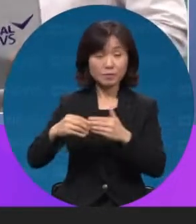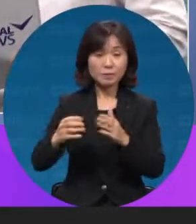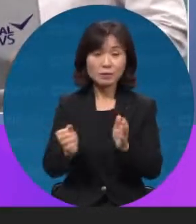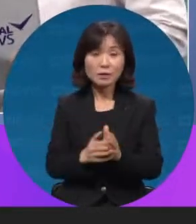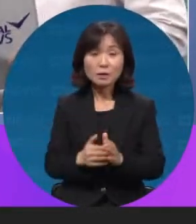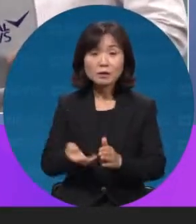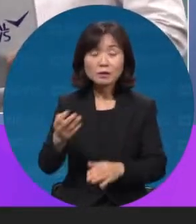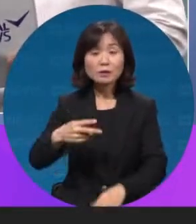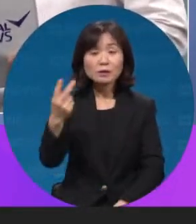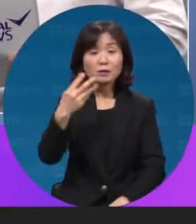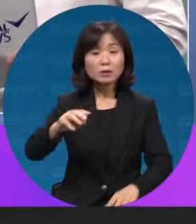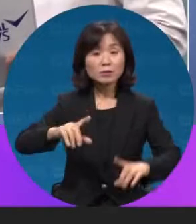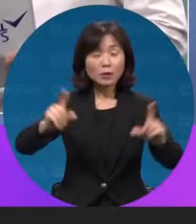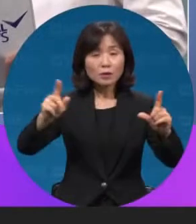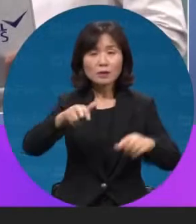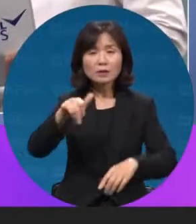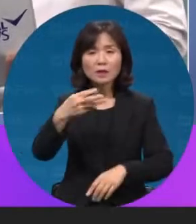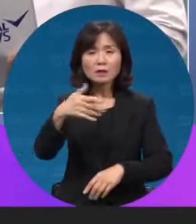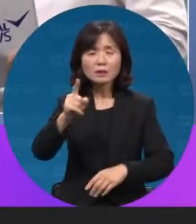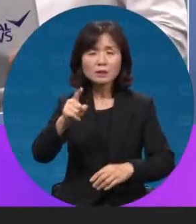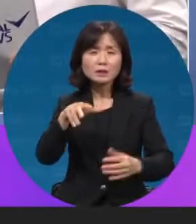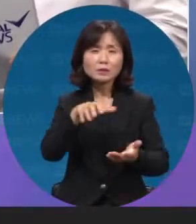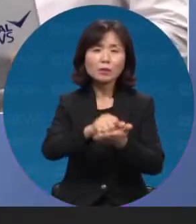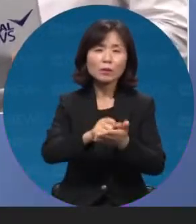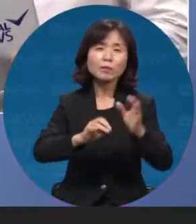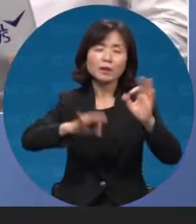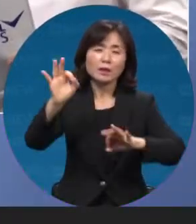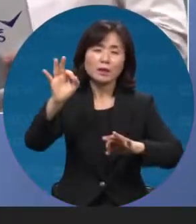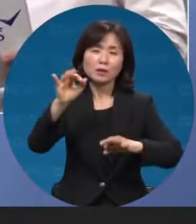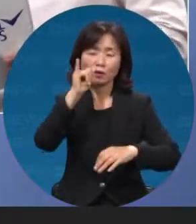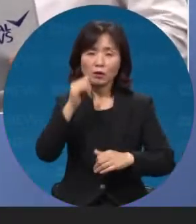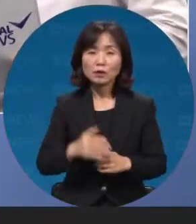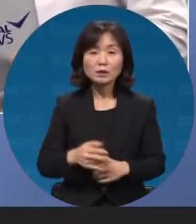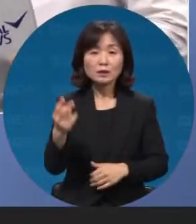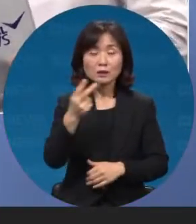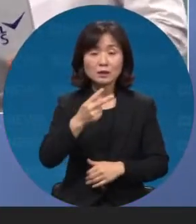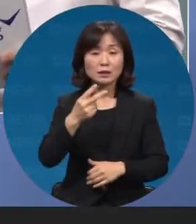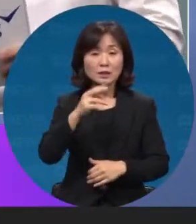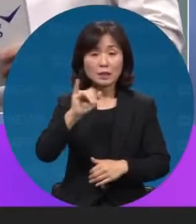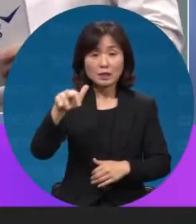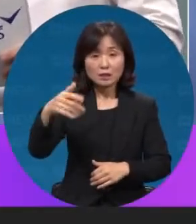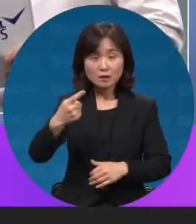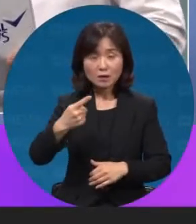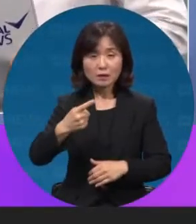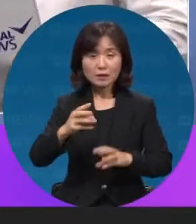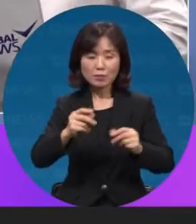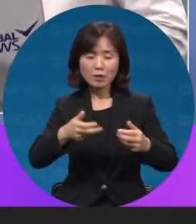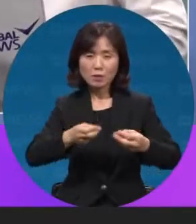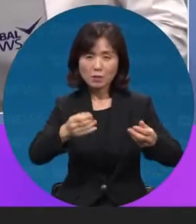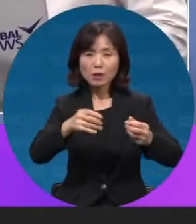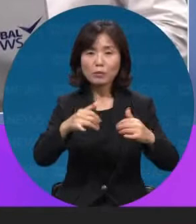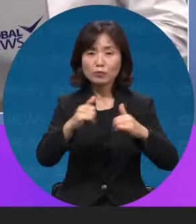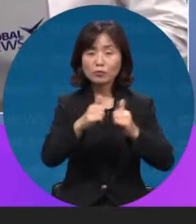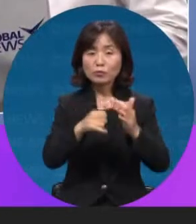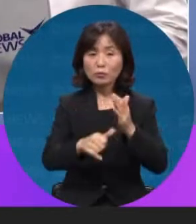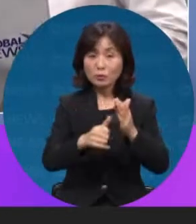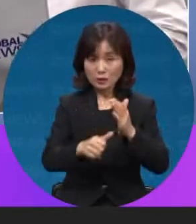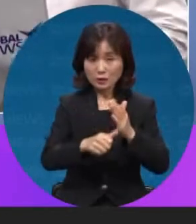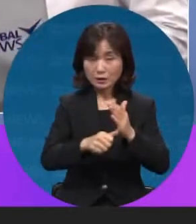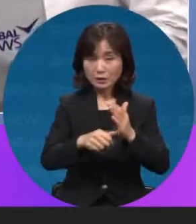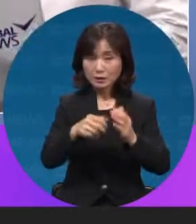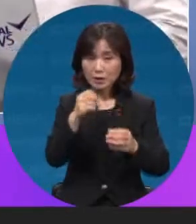이라크 침공 이라는 오점을 남기기도 했습니다 당시 이라크가 대량살상무기를 개발하고 또 보유했다는 이유로 이라크를